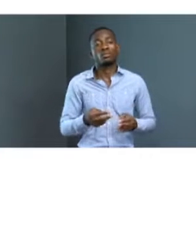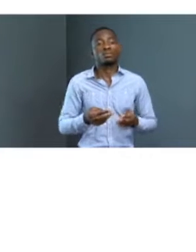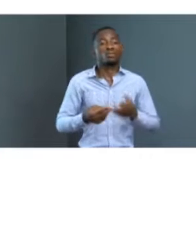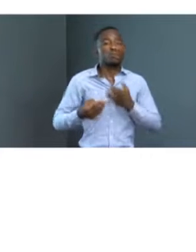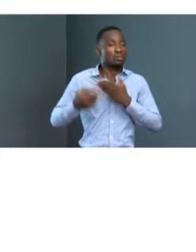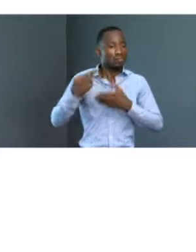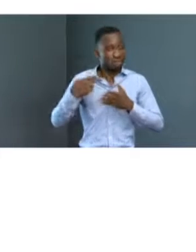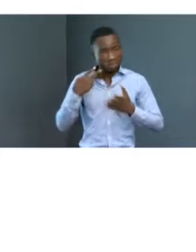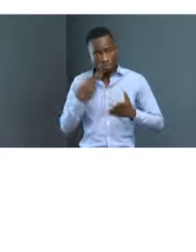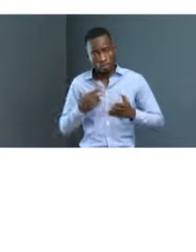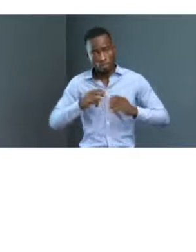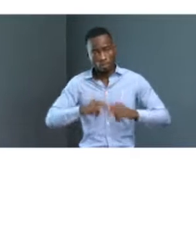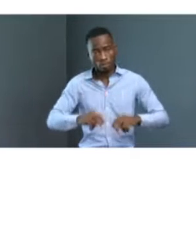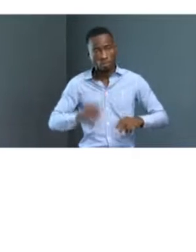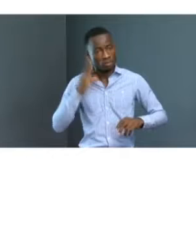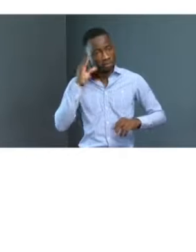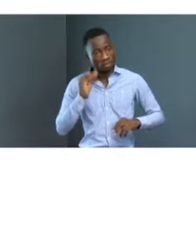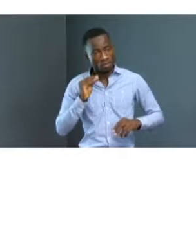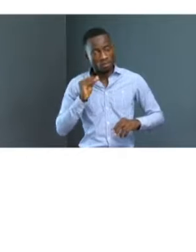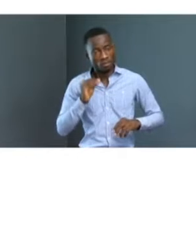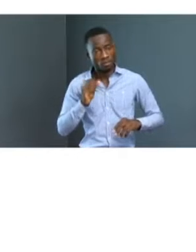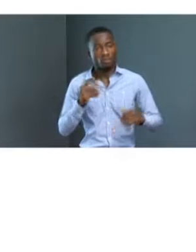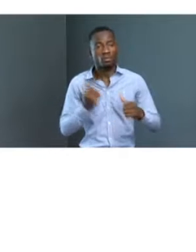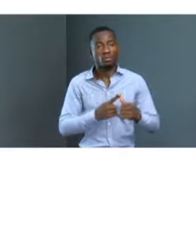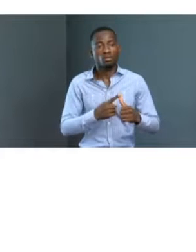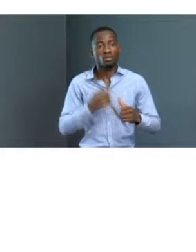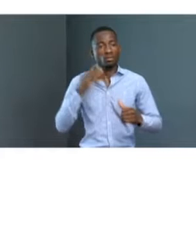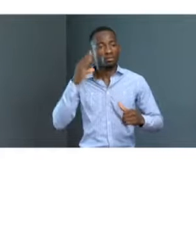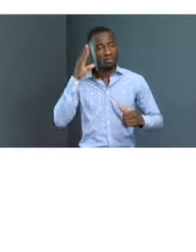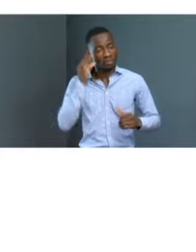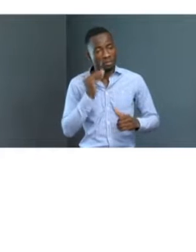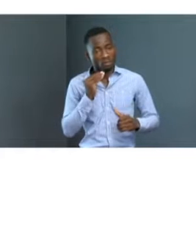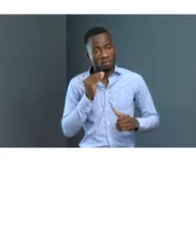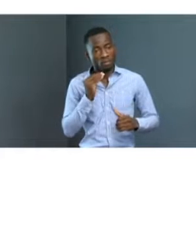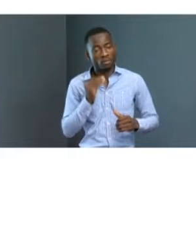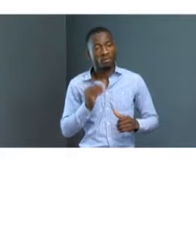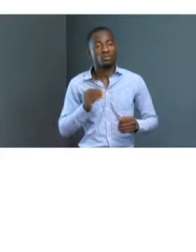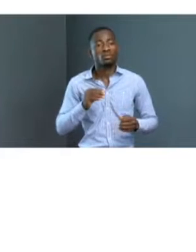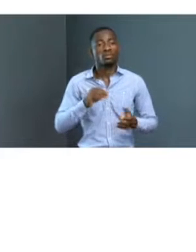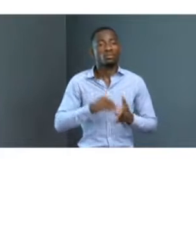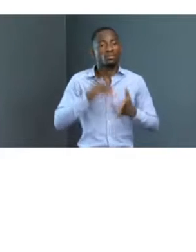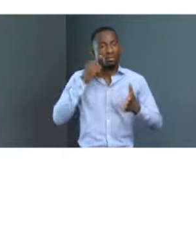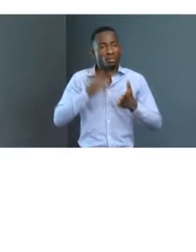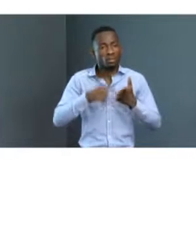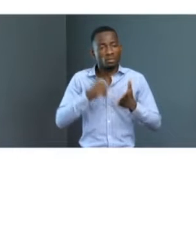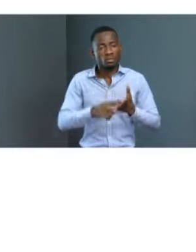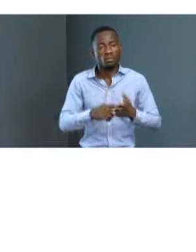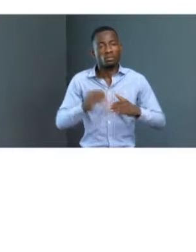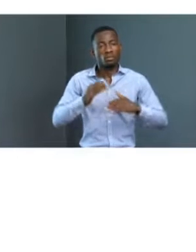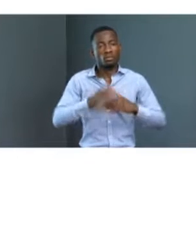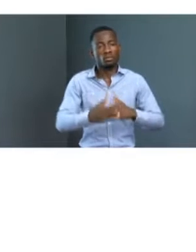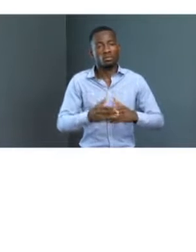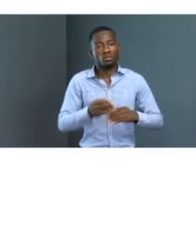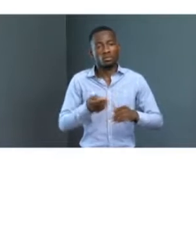revoyons l'expérience. Cette première expérience. On s'aperçoit qu'après la section